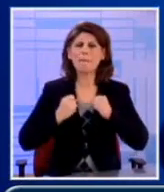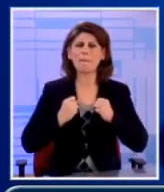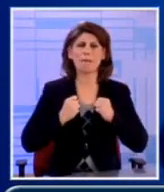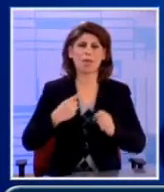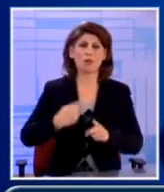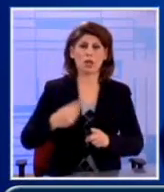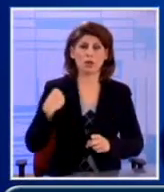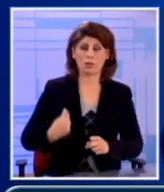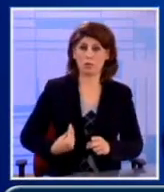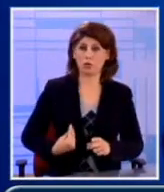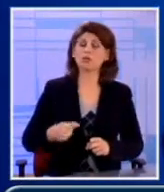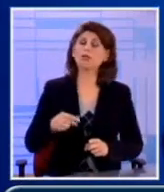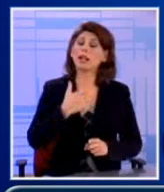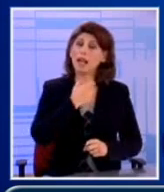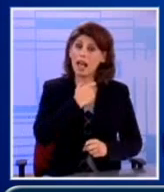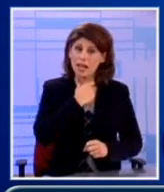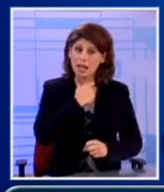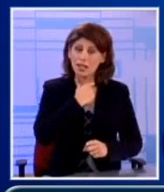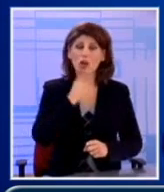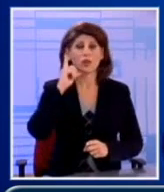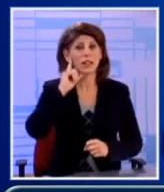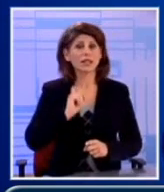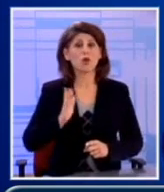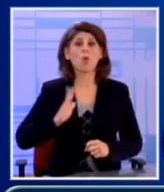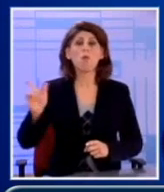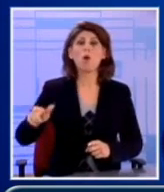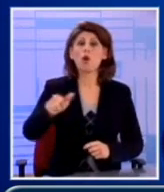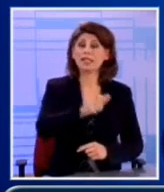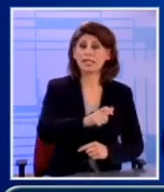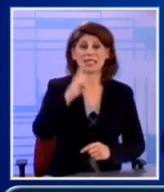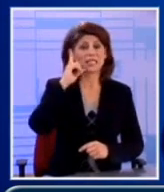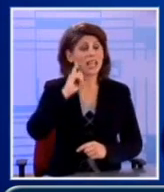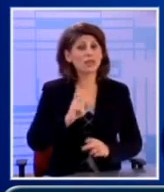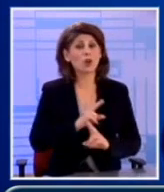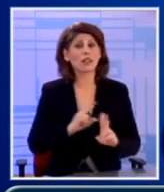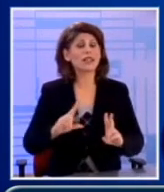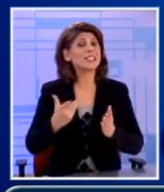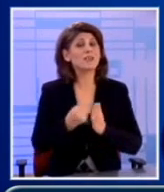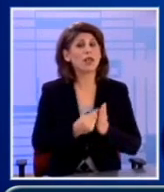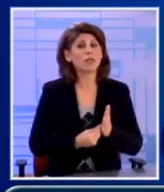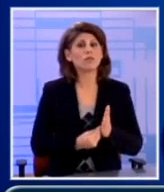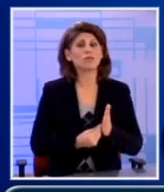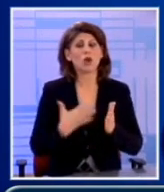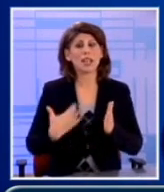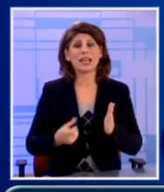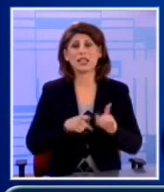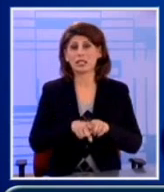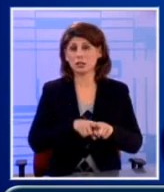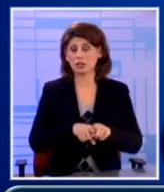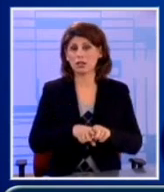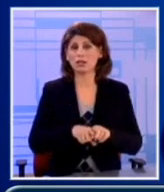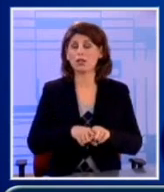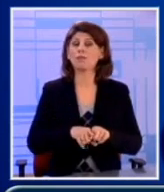ελληνικού δημοσίου και είναι αναγκαίο να ξέρουν οι πολίτες σε ποιο βαθμό συντέλεσαν